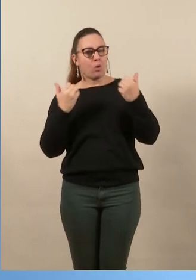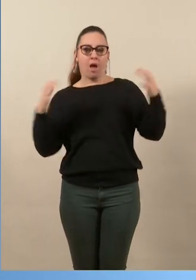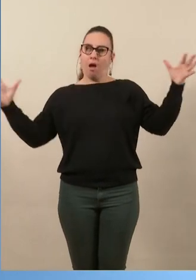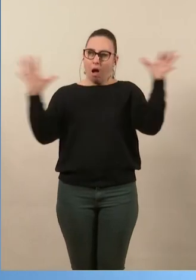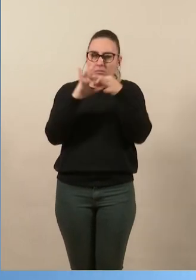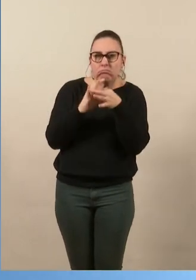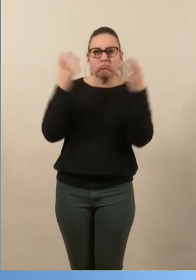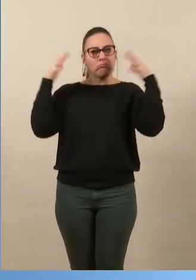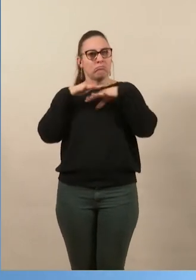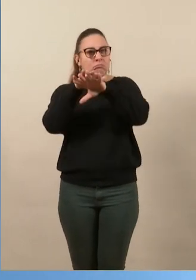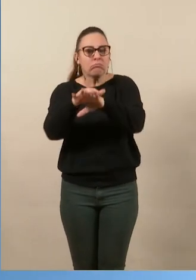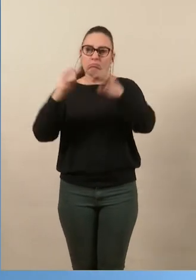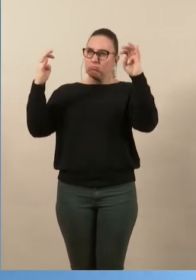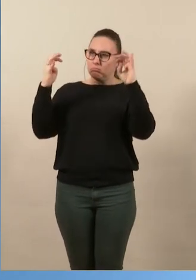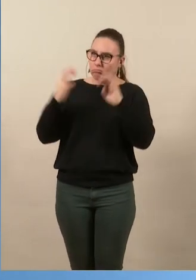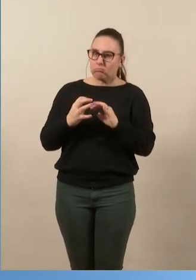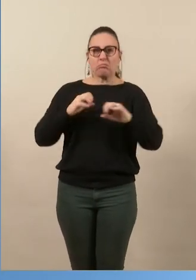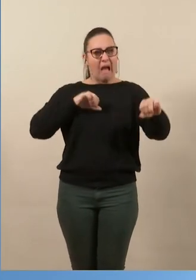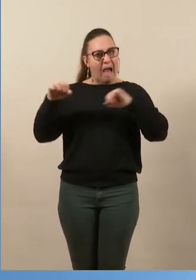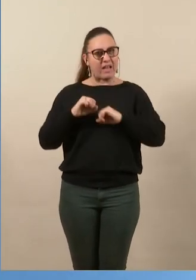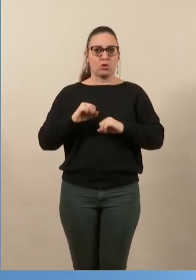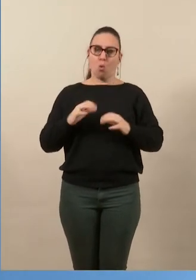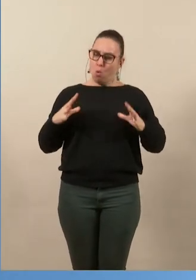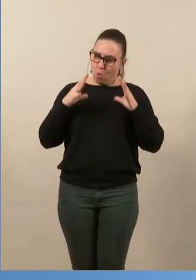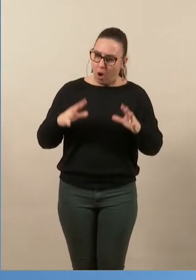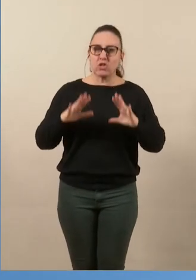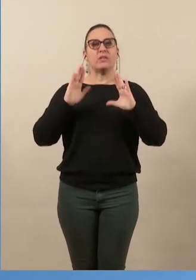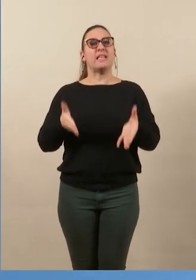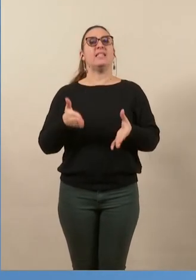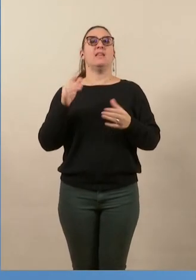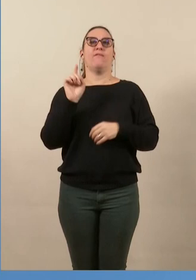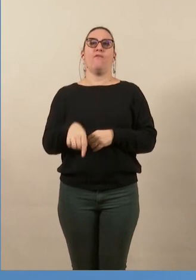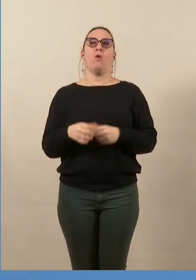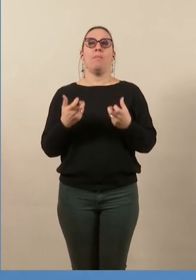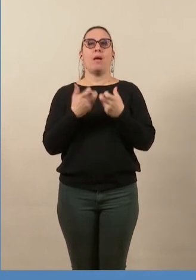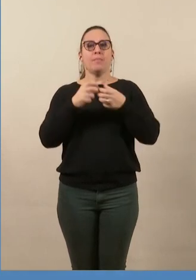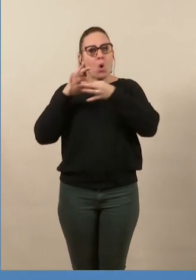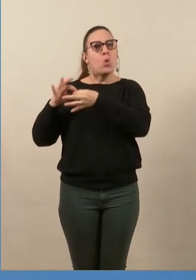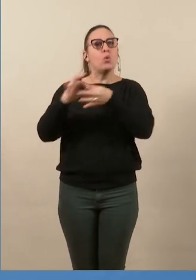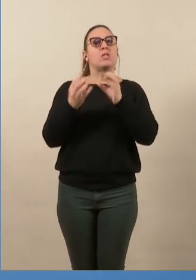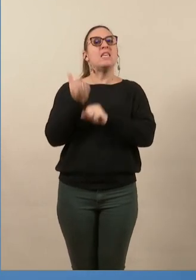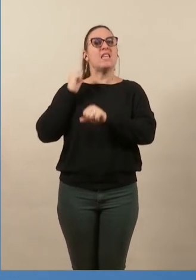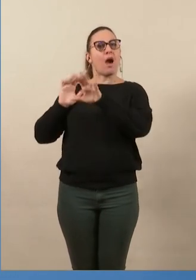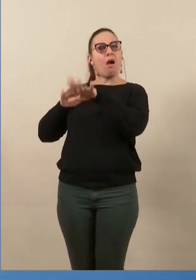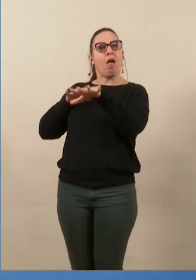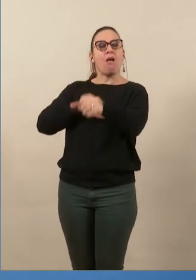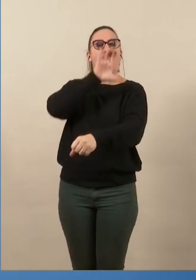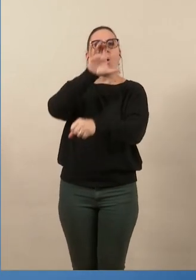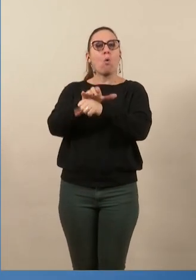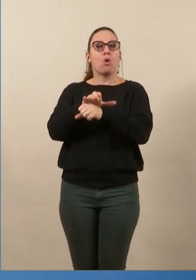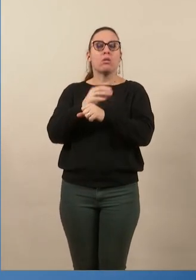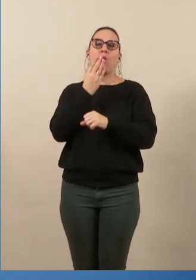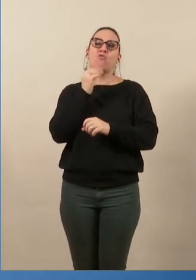aussi avoir le courage d'agir et de prendre position commencez par exemple par être tous unis hier à la marche contre l'antisémitisme